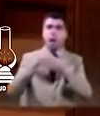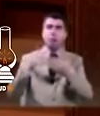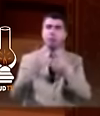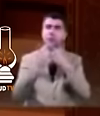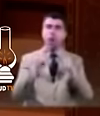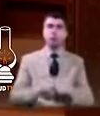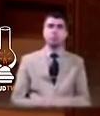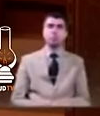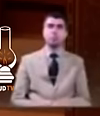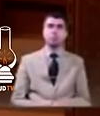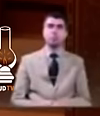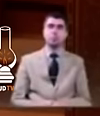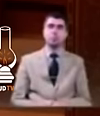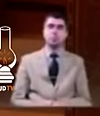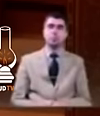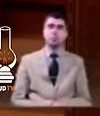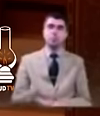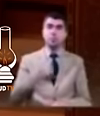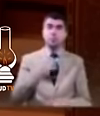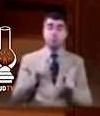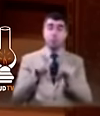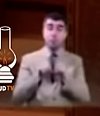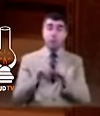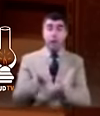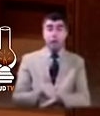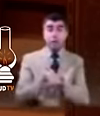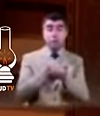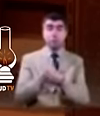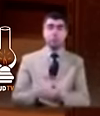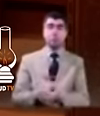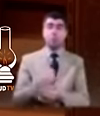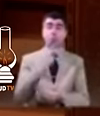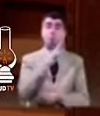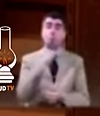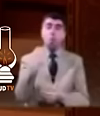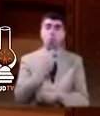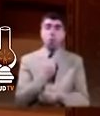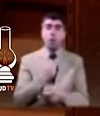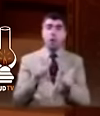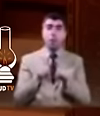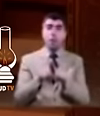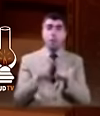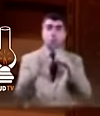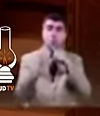كاينش مشكل. ولهذا على مستوى الاعتمادات حرصت الحكومه على رصد امكانيات